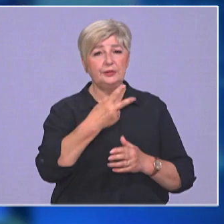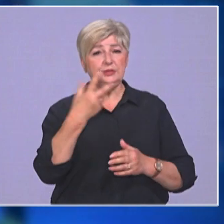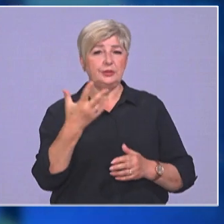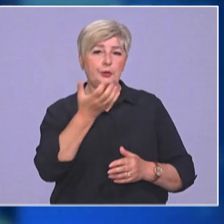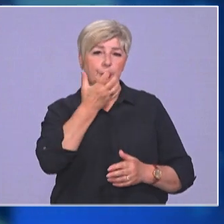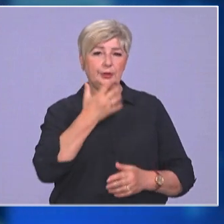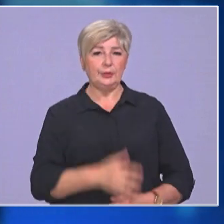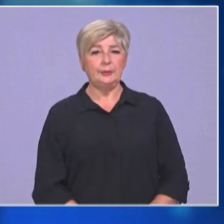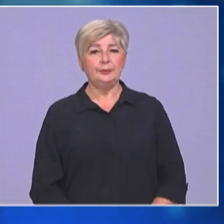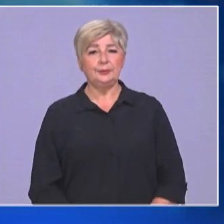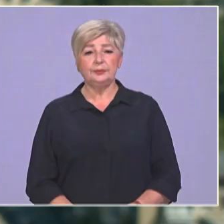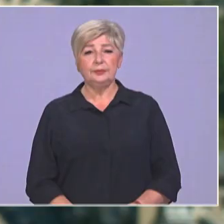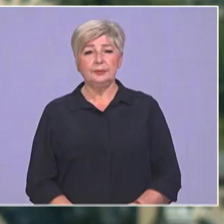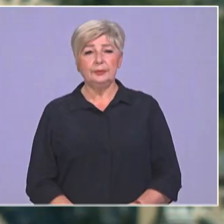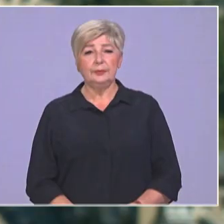градусів.